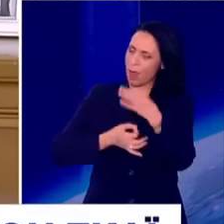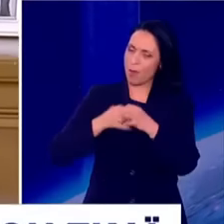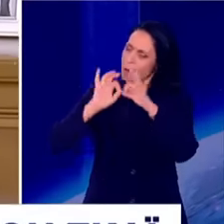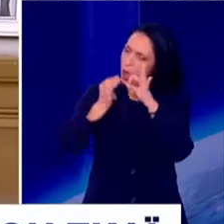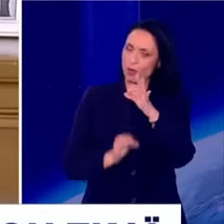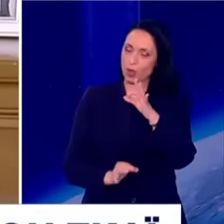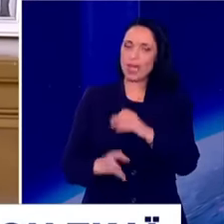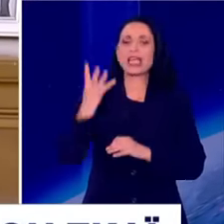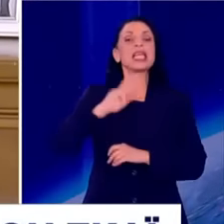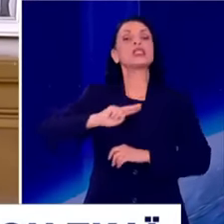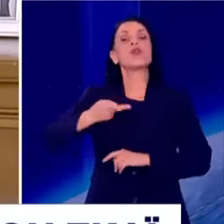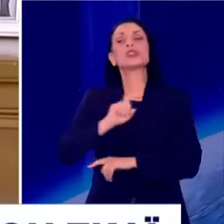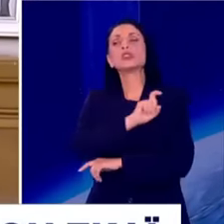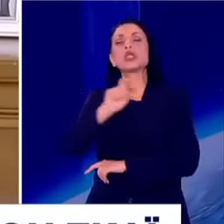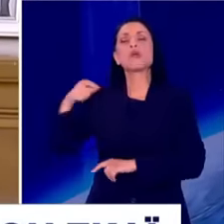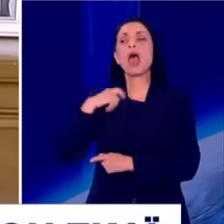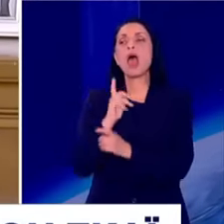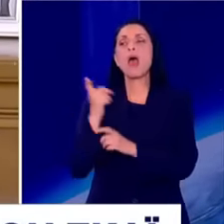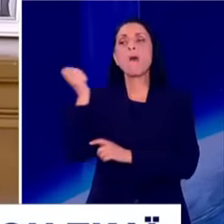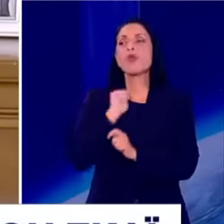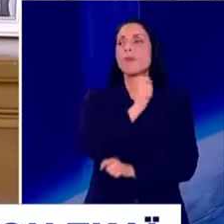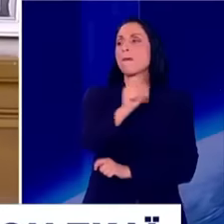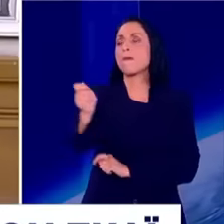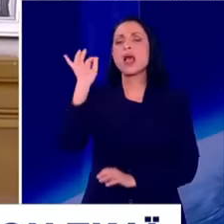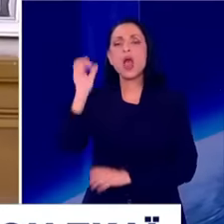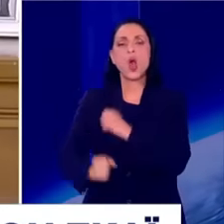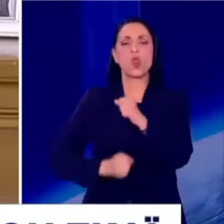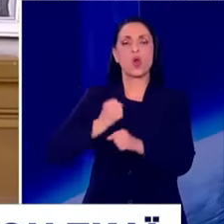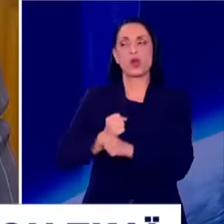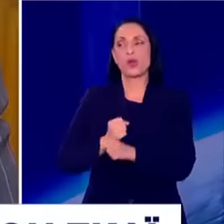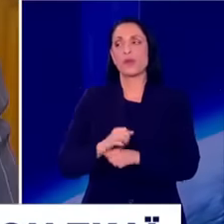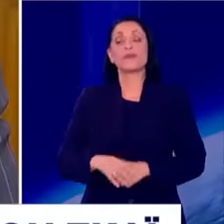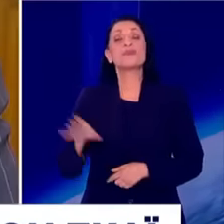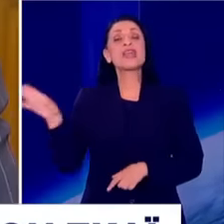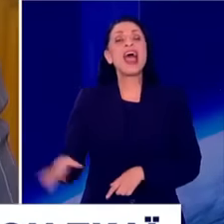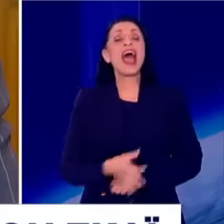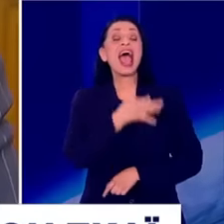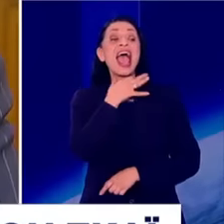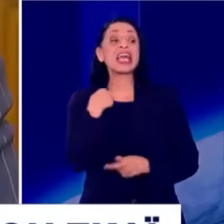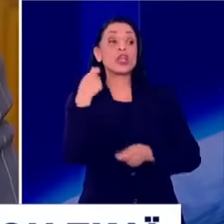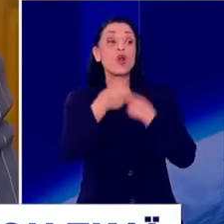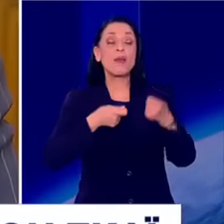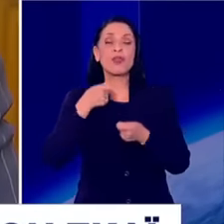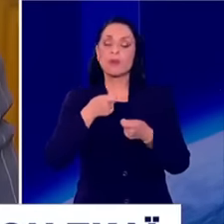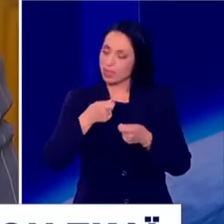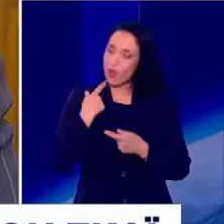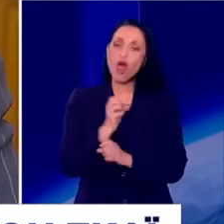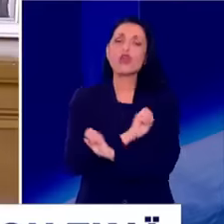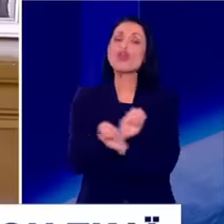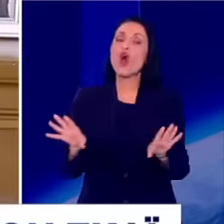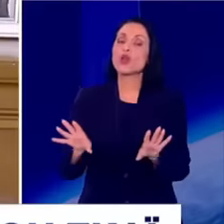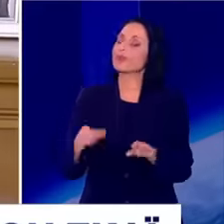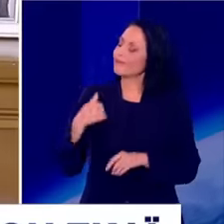αναλυτικά. 4 δισεκατομμύρια επιδόματα δίνουμε κάθε χρόνο. Το τέλος των επιδομάτων δεν έρχεται από τη μέση. Όχι, των έκτακτων επιδομάτων. Δεν έρχεται από τη μέση μισθάλη, γιατί